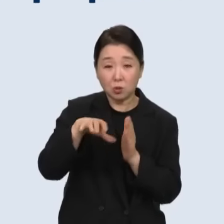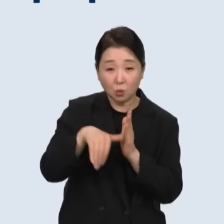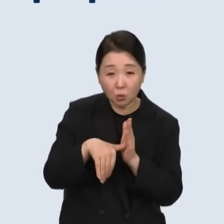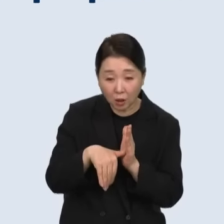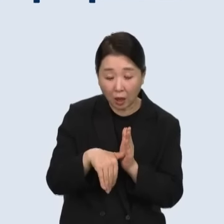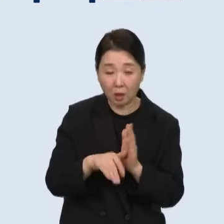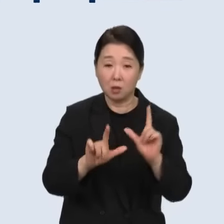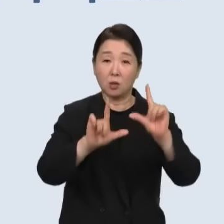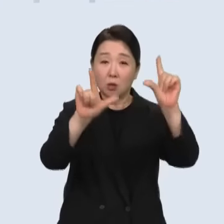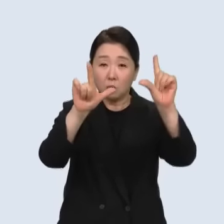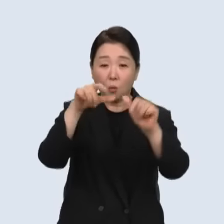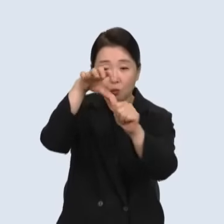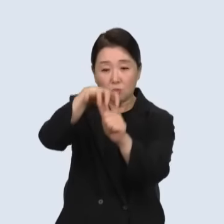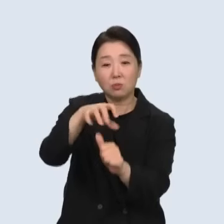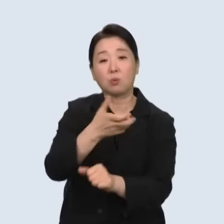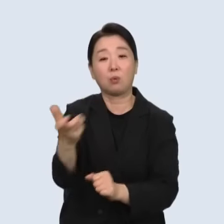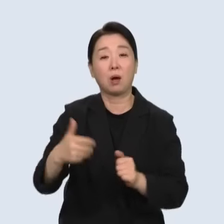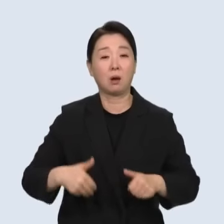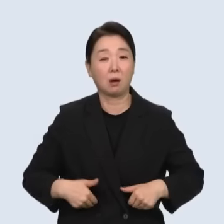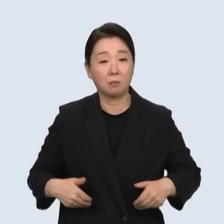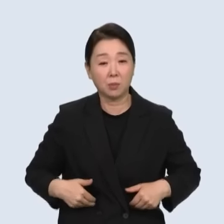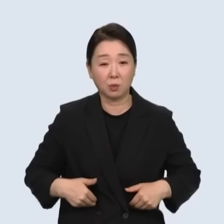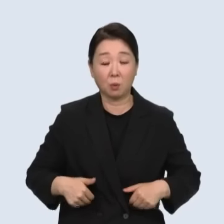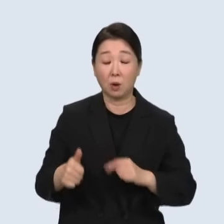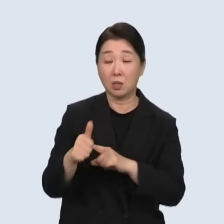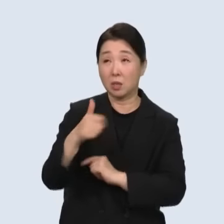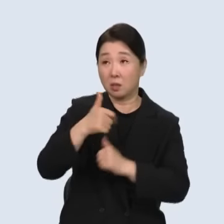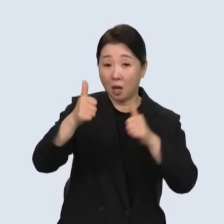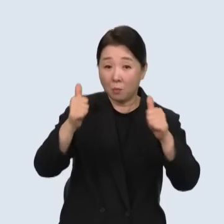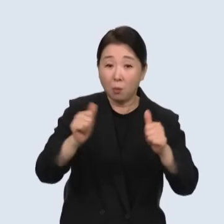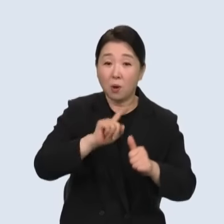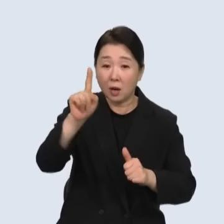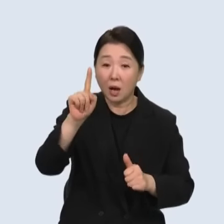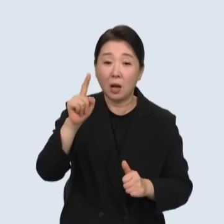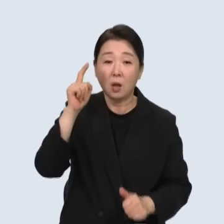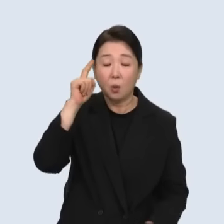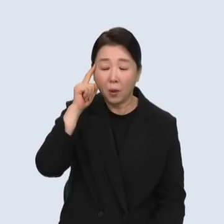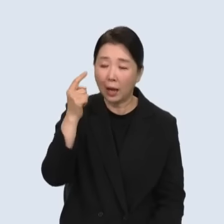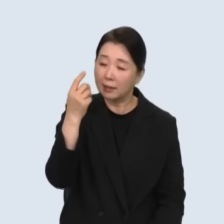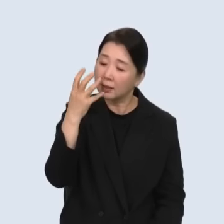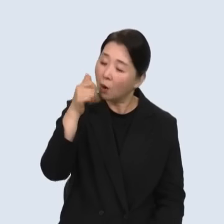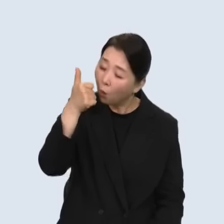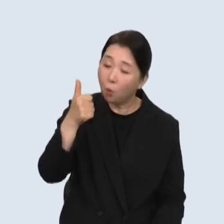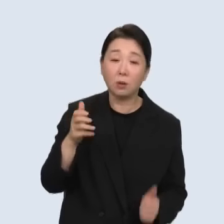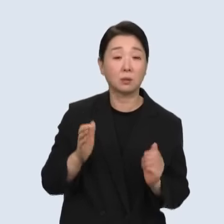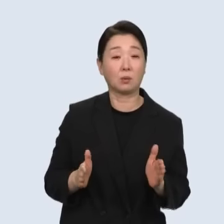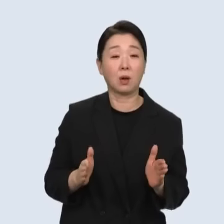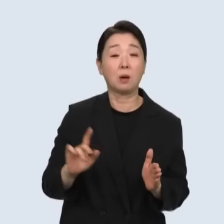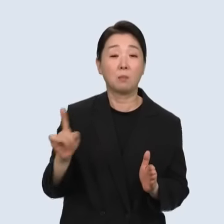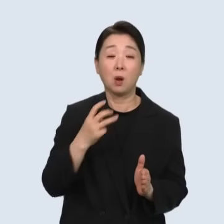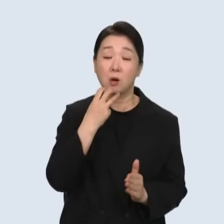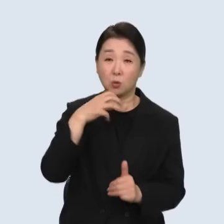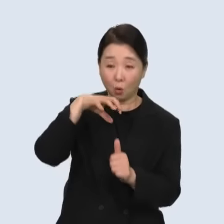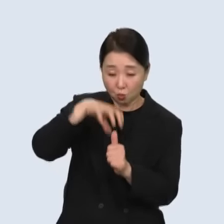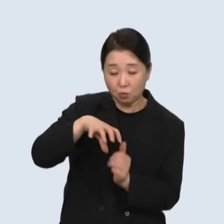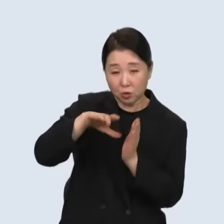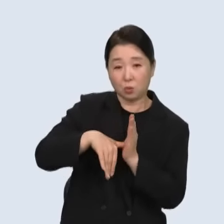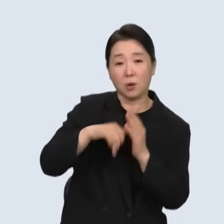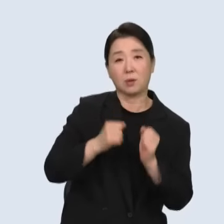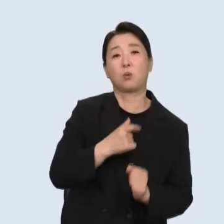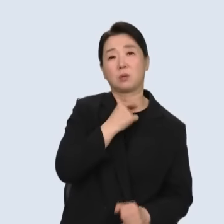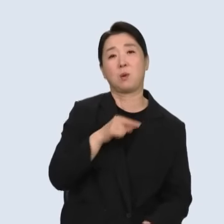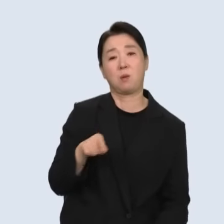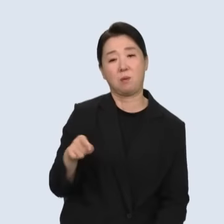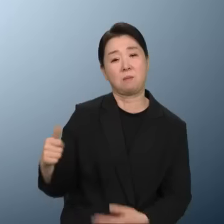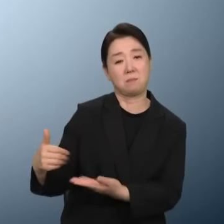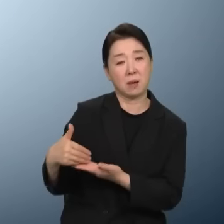동부구치소로 가야 된다면서. 얘는 대법까지 가는 기간 한 3, 4, 5개월 동안은 저 서울구치소에서 있고 싶어 하는